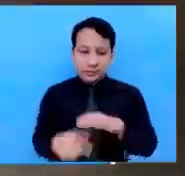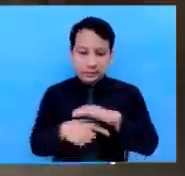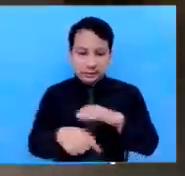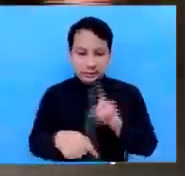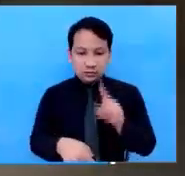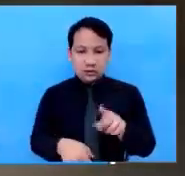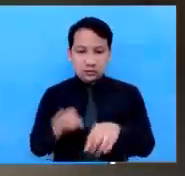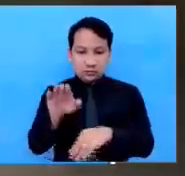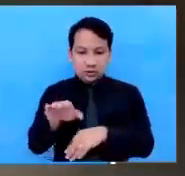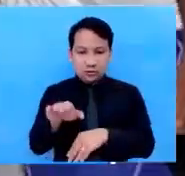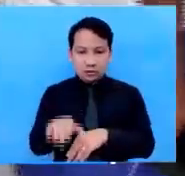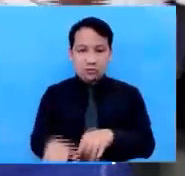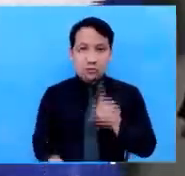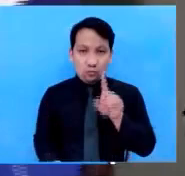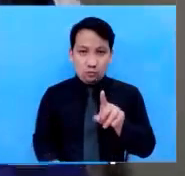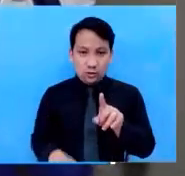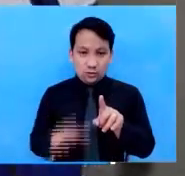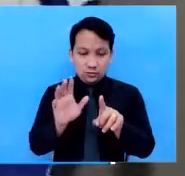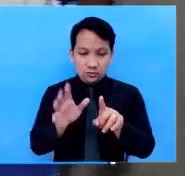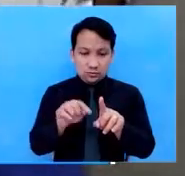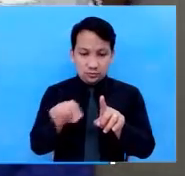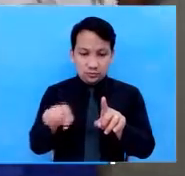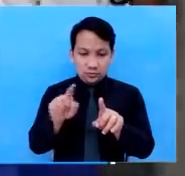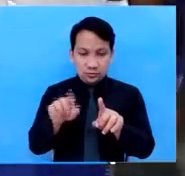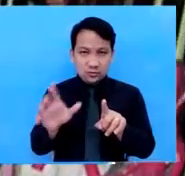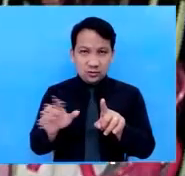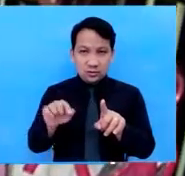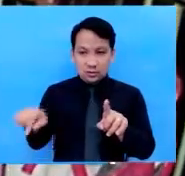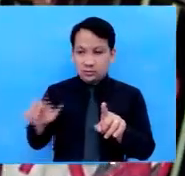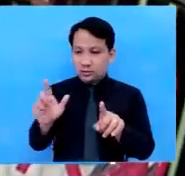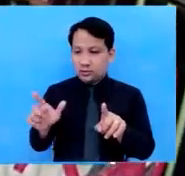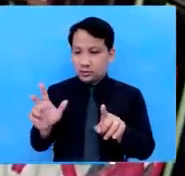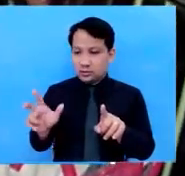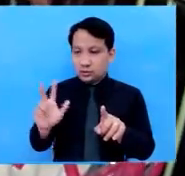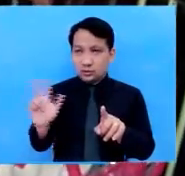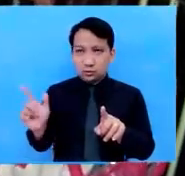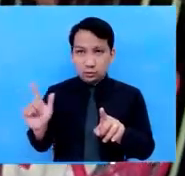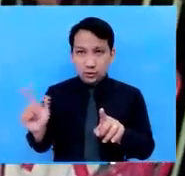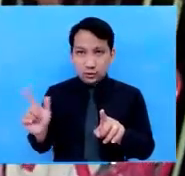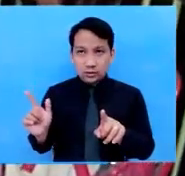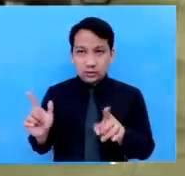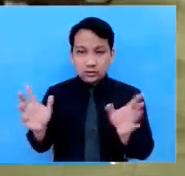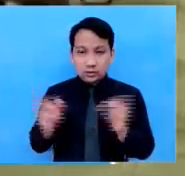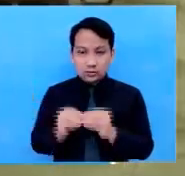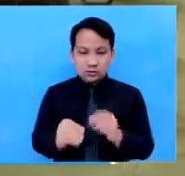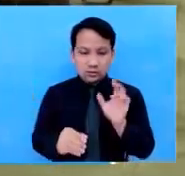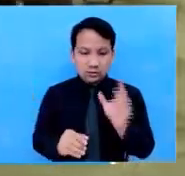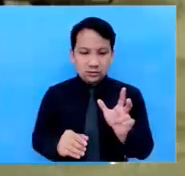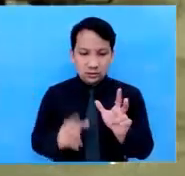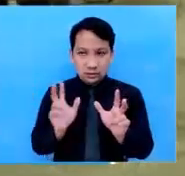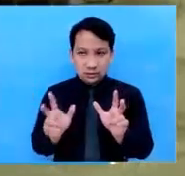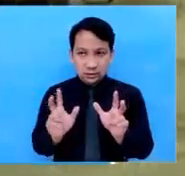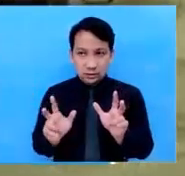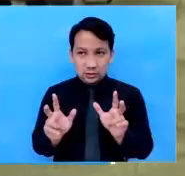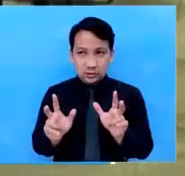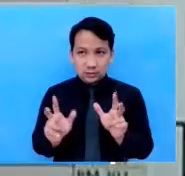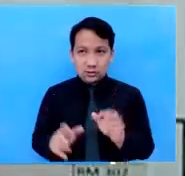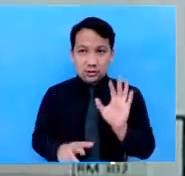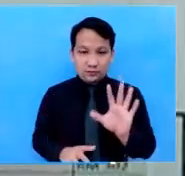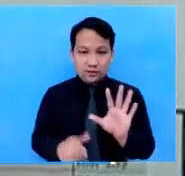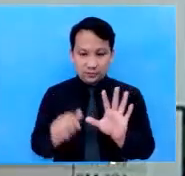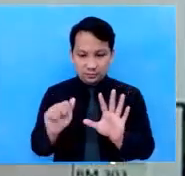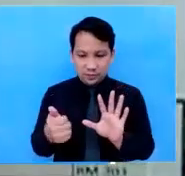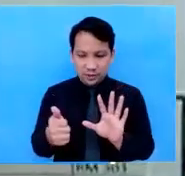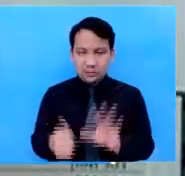na mula 1:50 p.m. hanggang 3:20 p.m. At meron din silang 3:30 p.m. hanggang 5:10 p.m. So